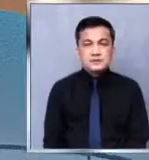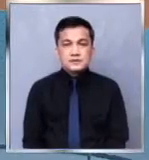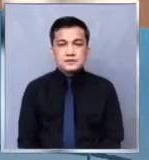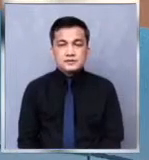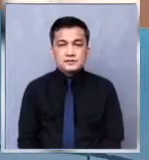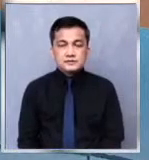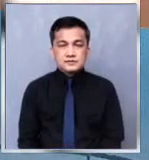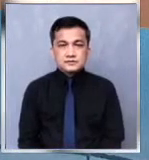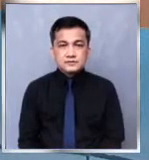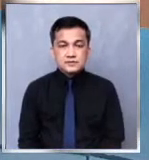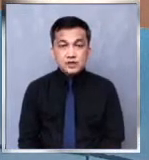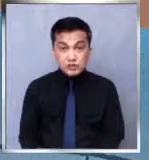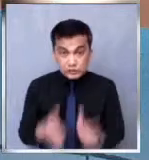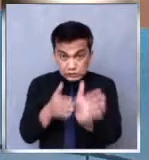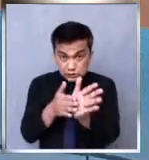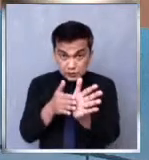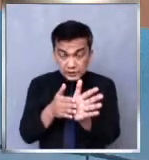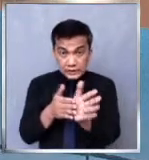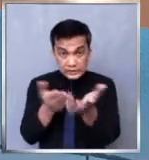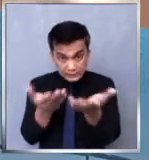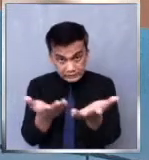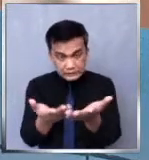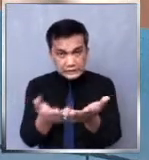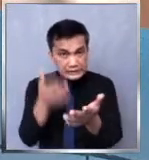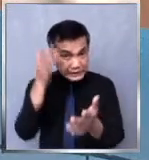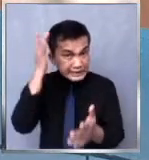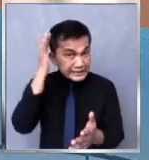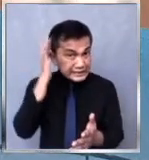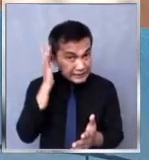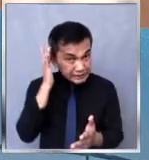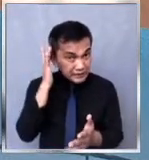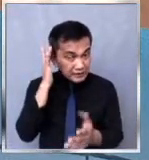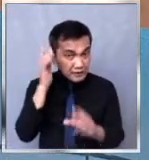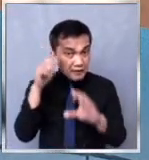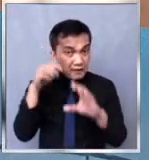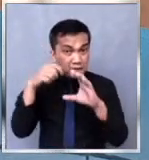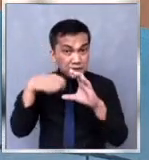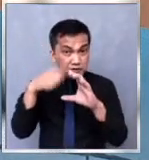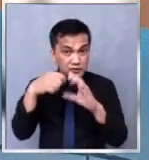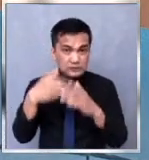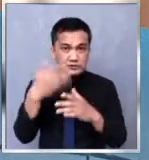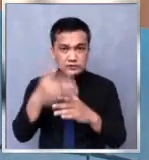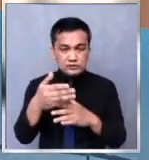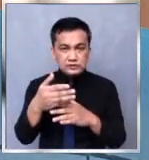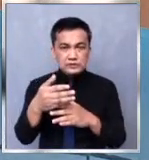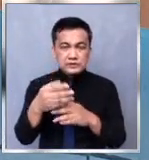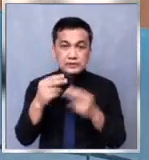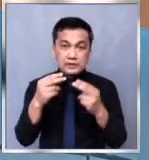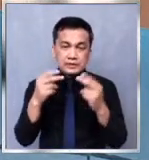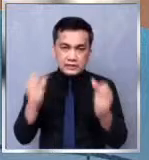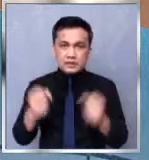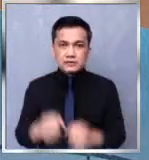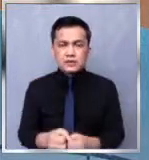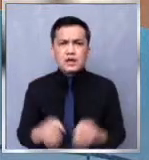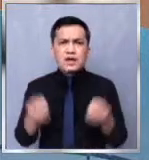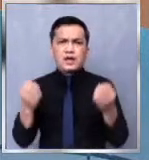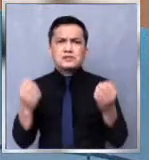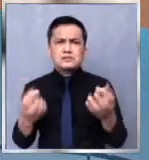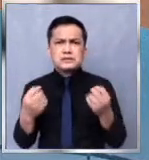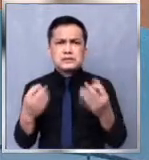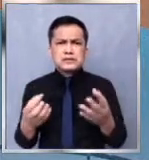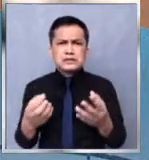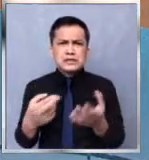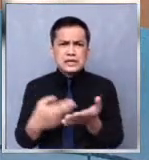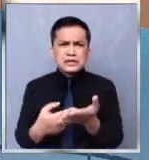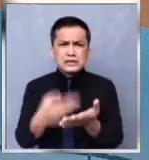Pasintabi po mga kapuso, maselan po ang video ng susunod naming ibabalita. Sandamakmak na rice black bug